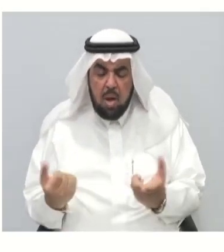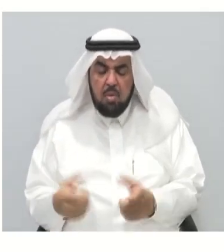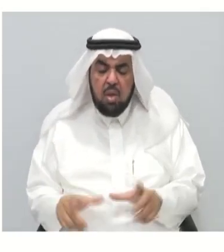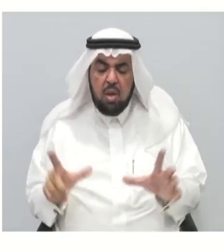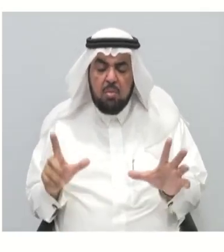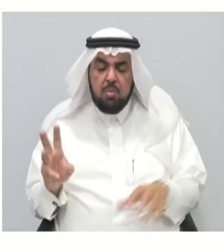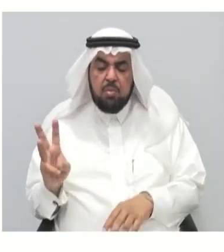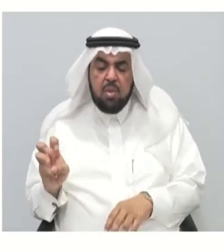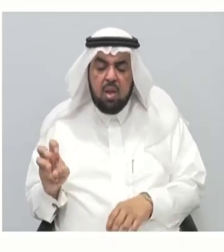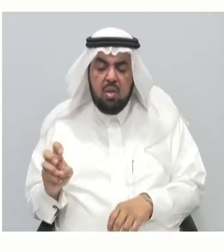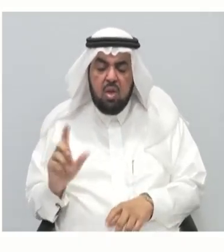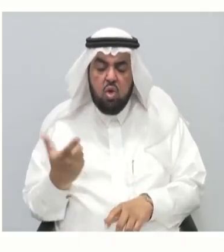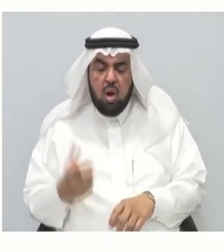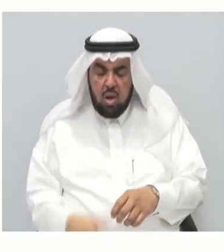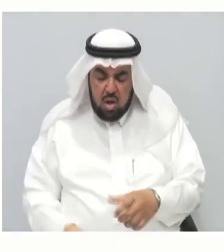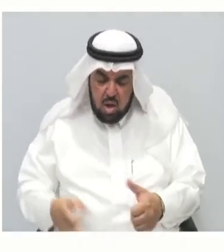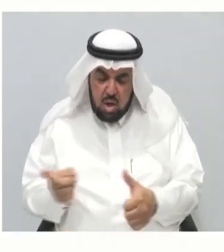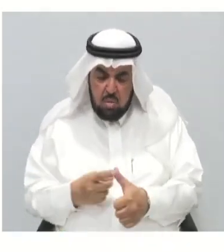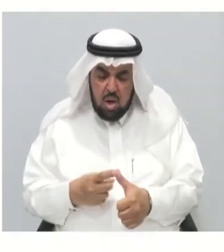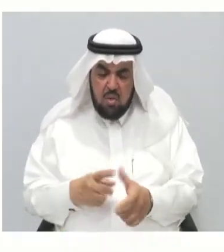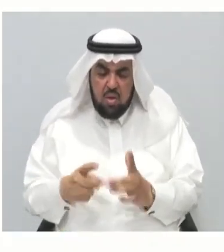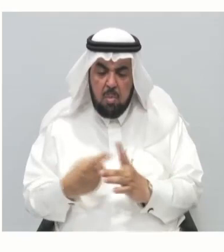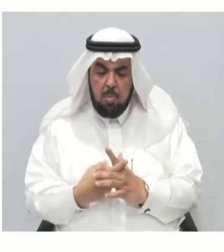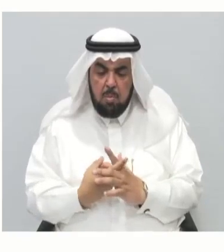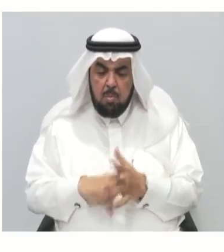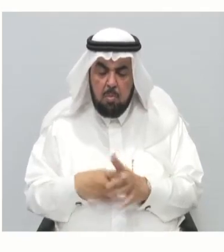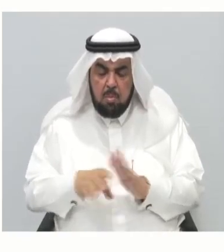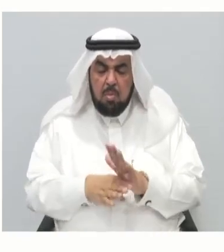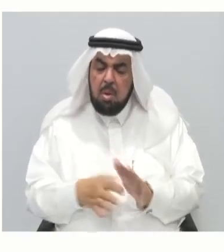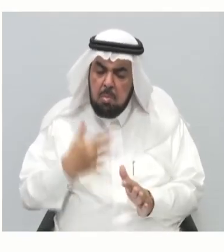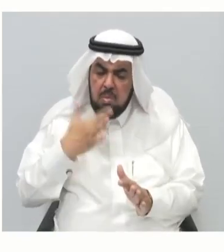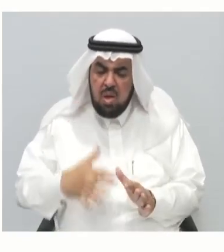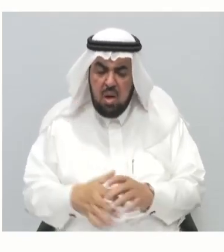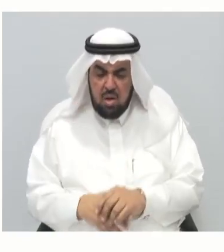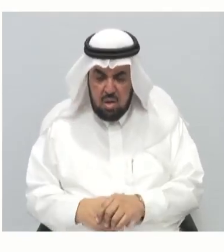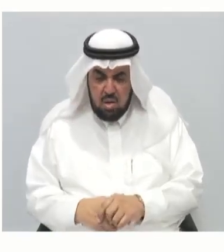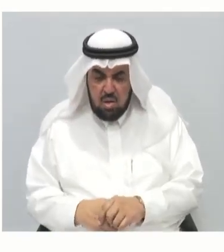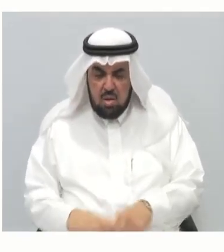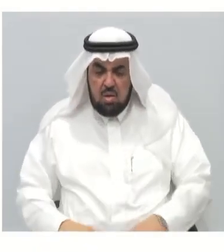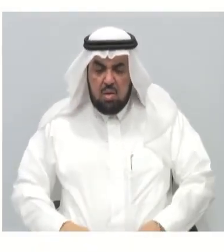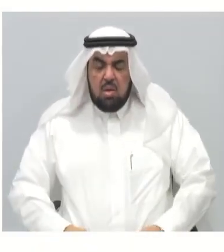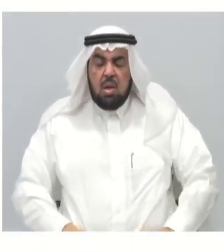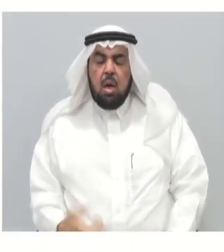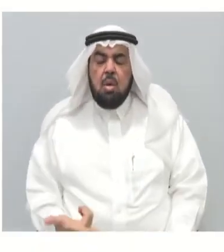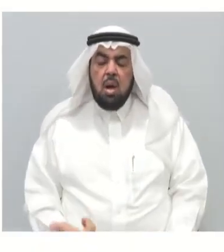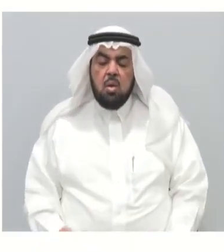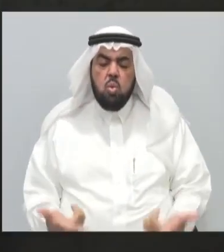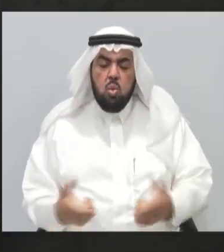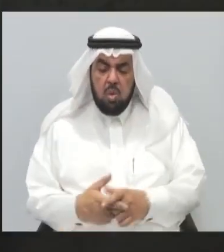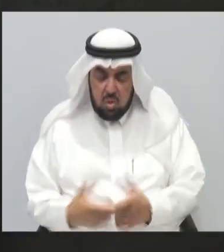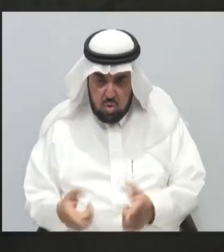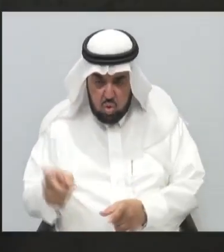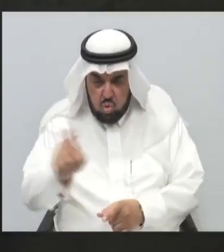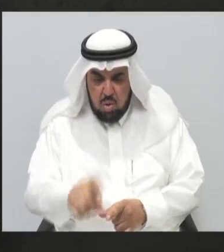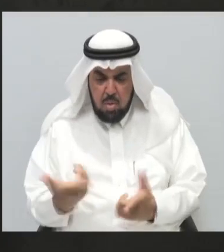ثلاثين فلنبدا البرمجه البرمجه جدا سهله ناتي الى البرمجه